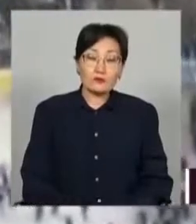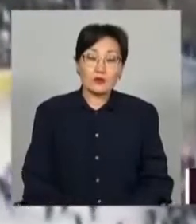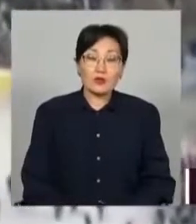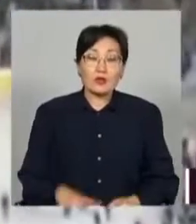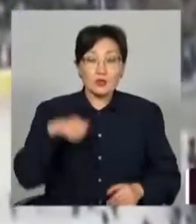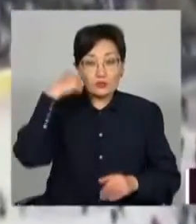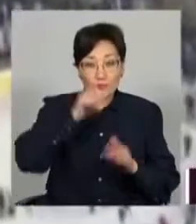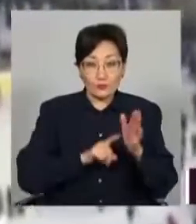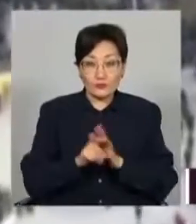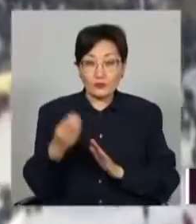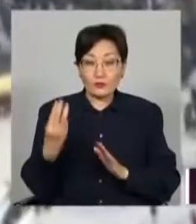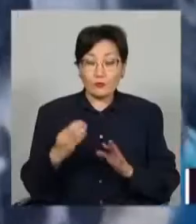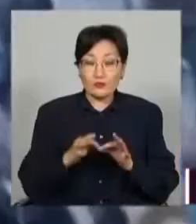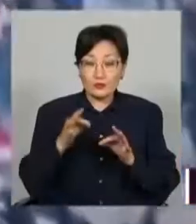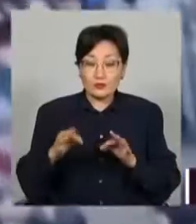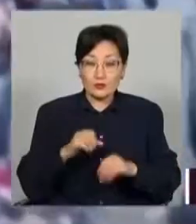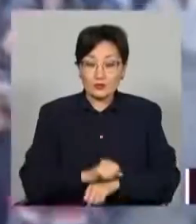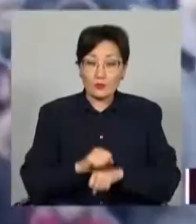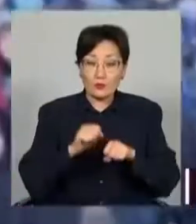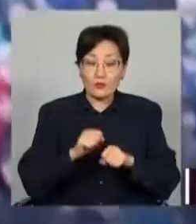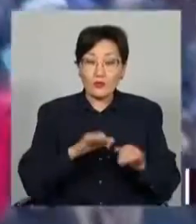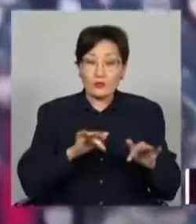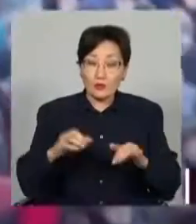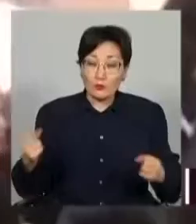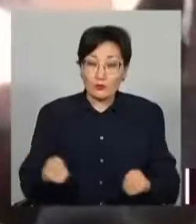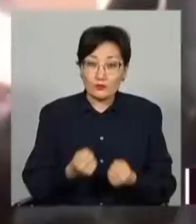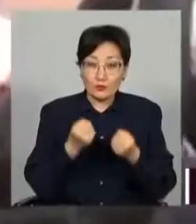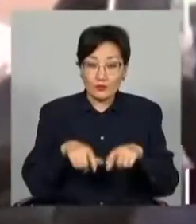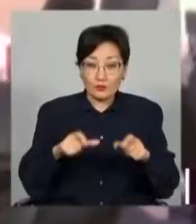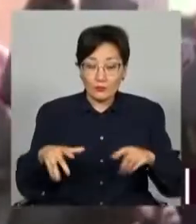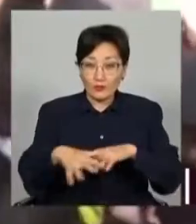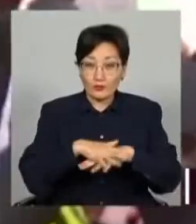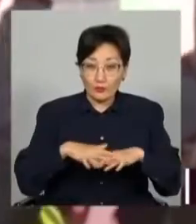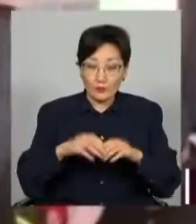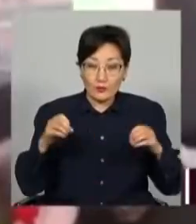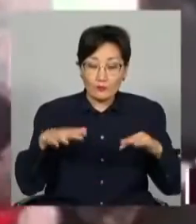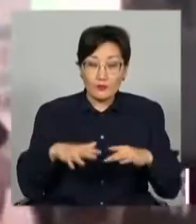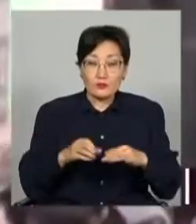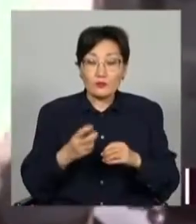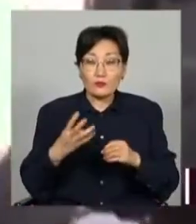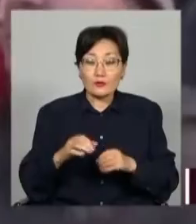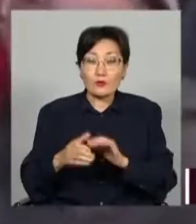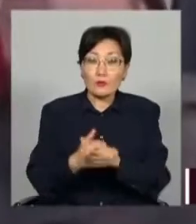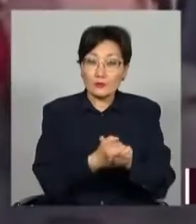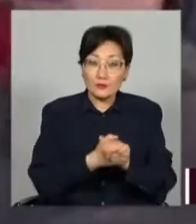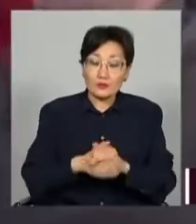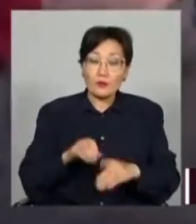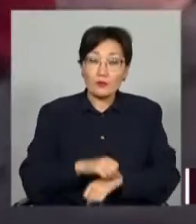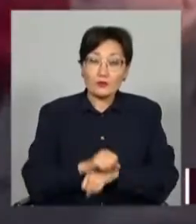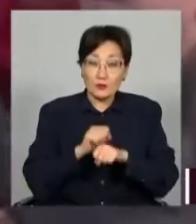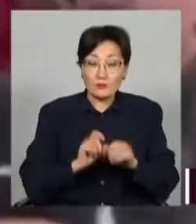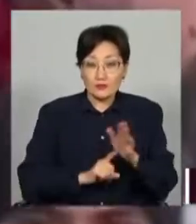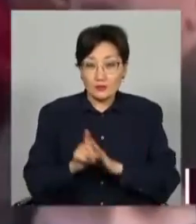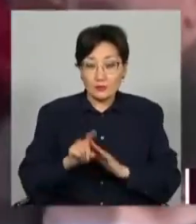Жыл басында Маңғыстау облысындағы наразылық акциясын қолдаған азаматтар алаңға шығып, елдің бірқатар өңірінде бейбіт шерулер басталды. Бас